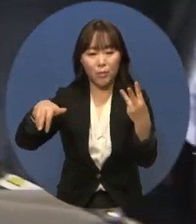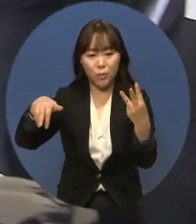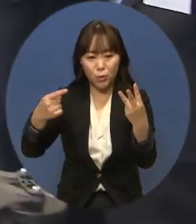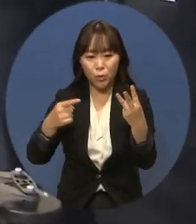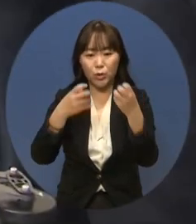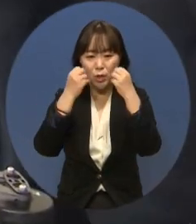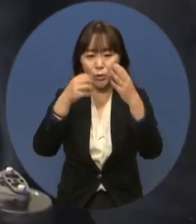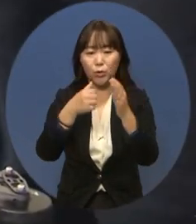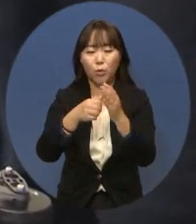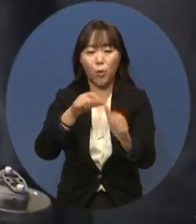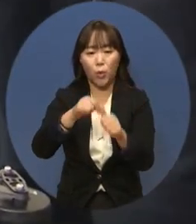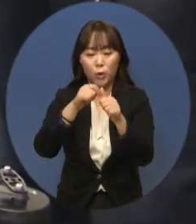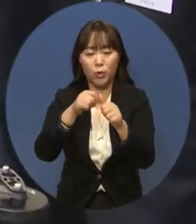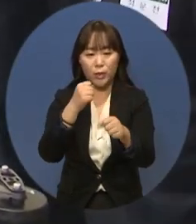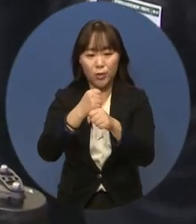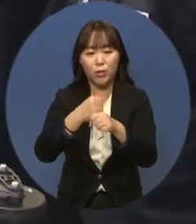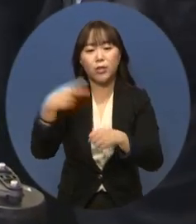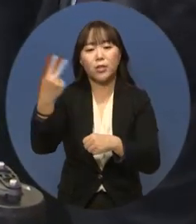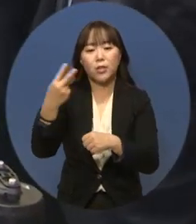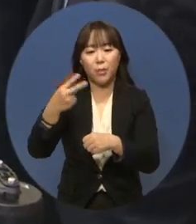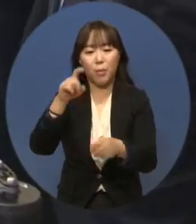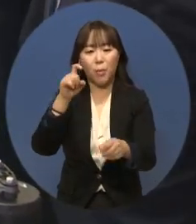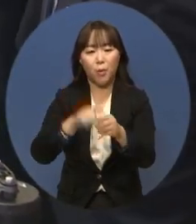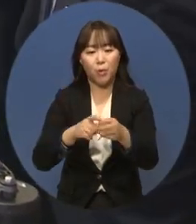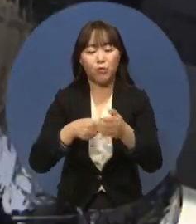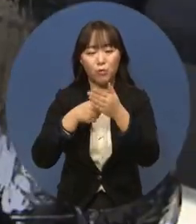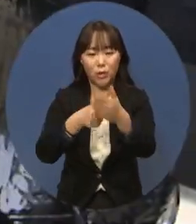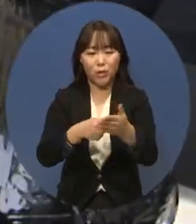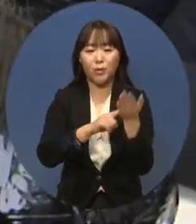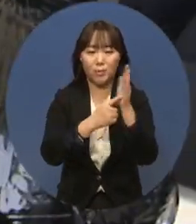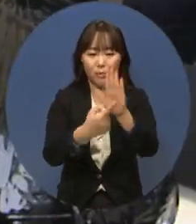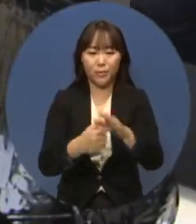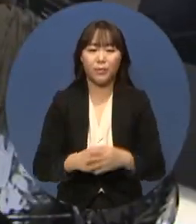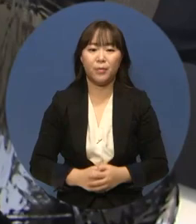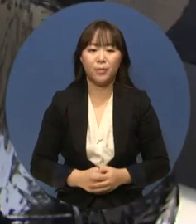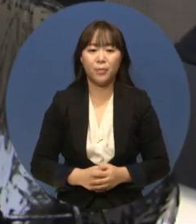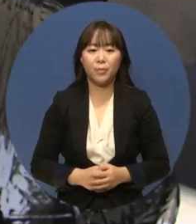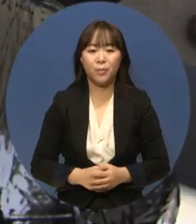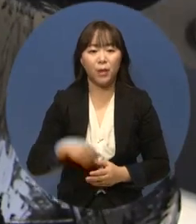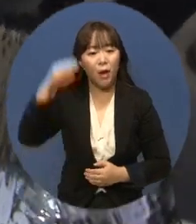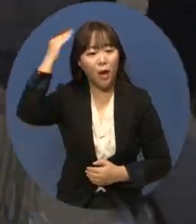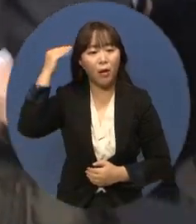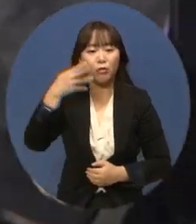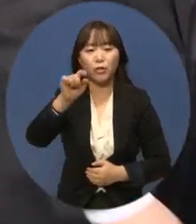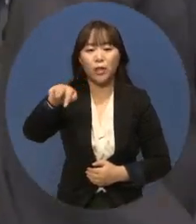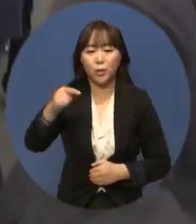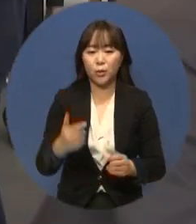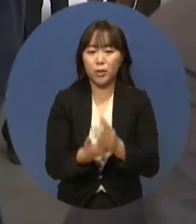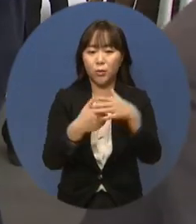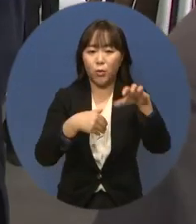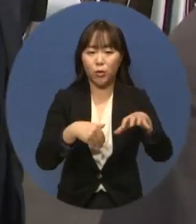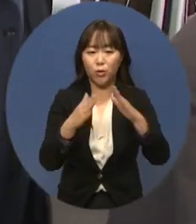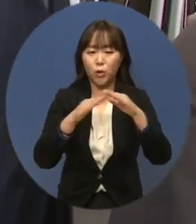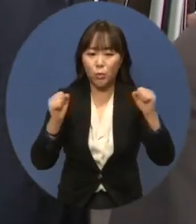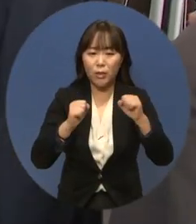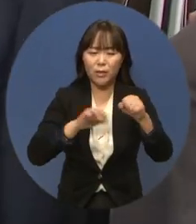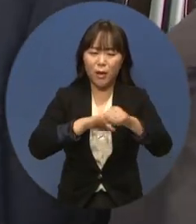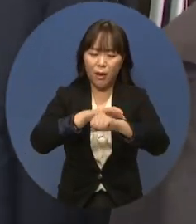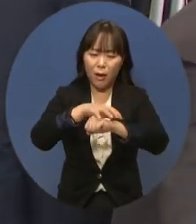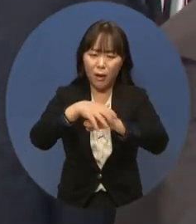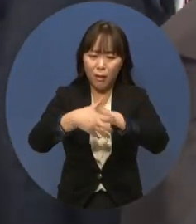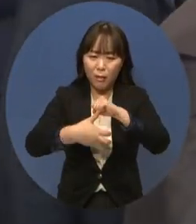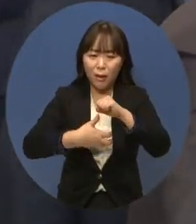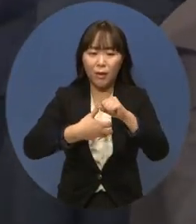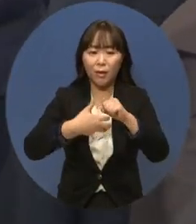고용창출 2천 명을 목표로 추진한다 고 밝혔습니다 한국 탄소 진흥원은 전복 의 세계적 수준을